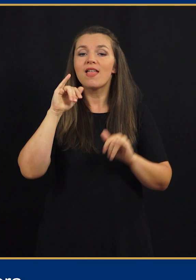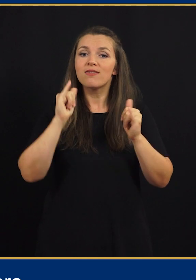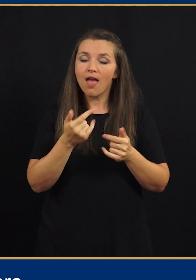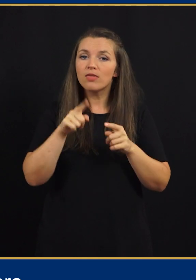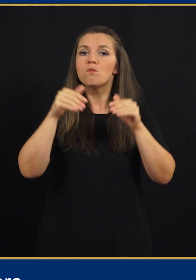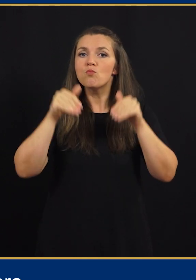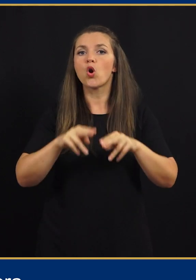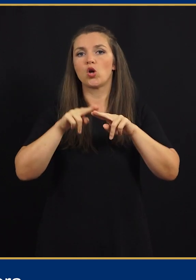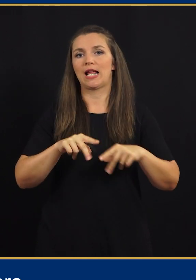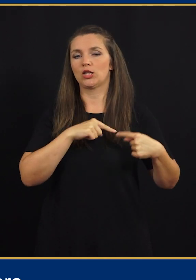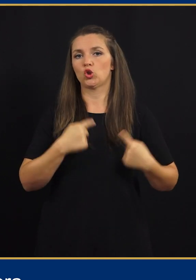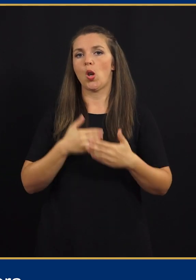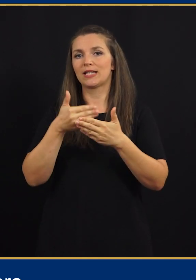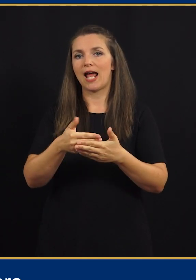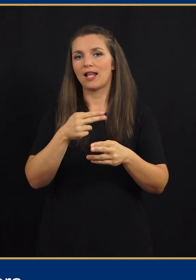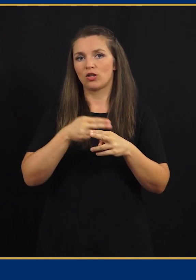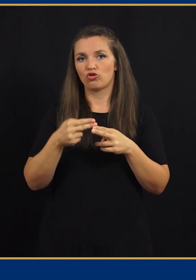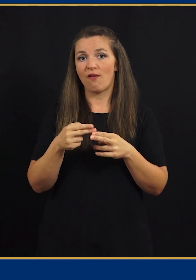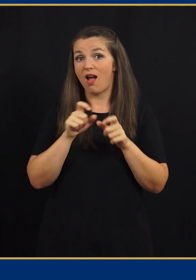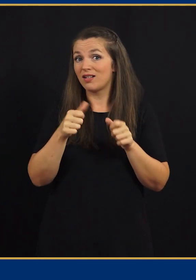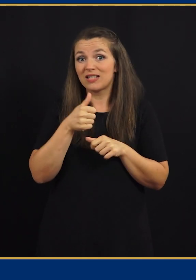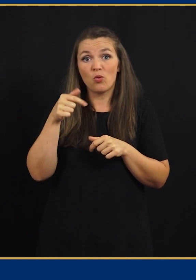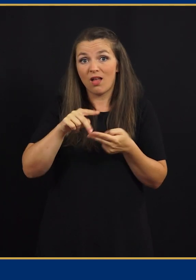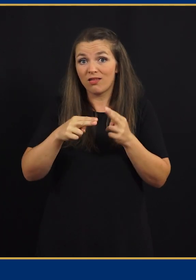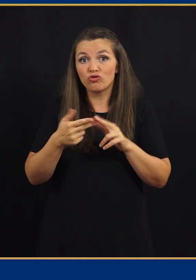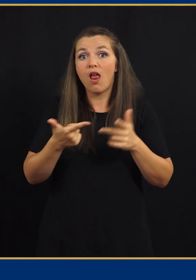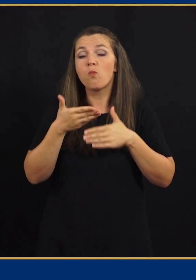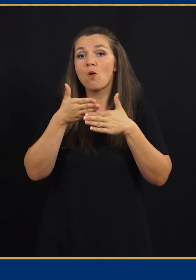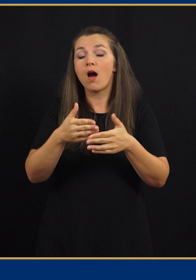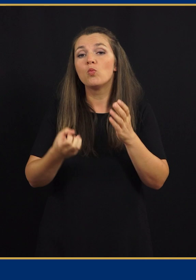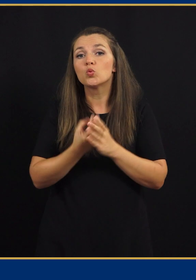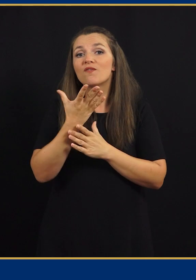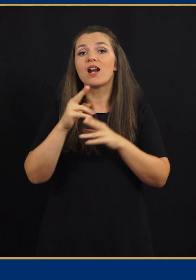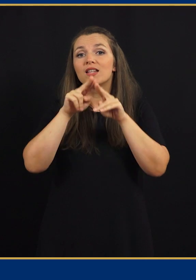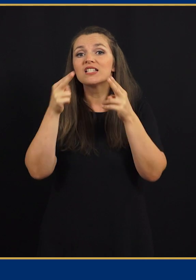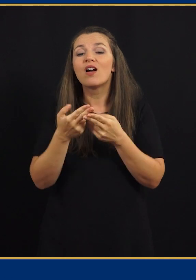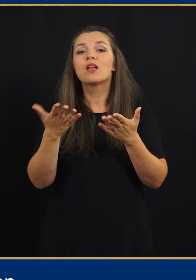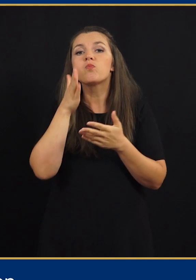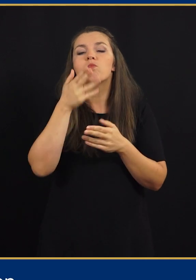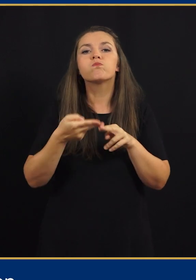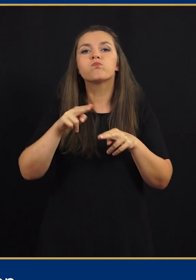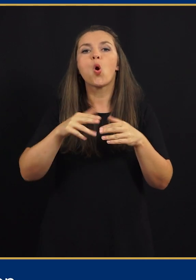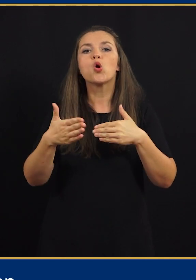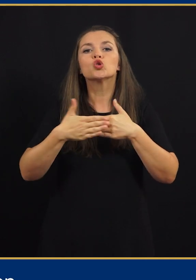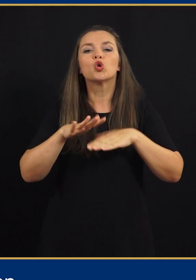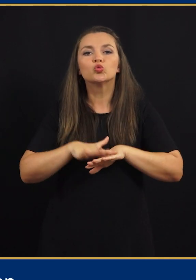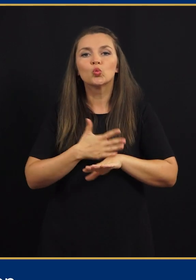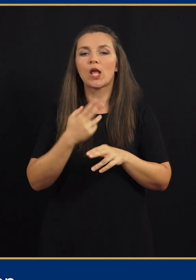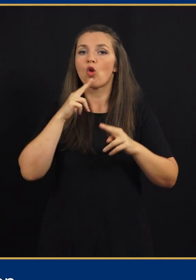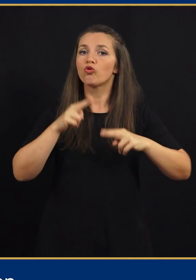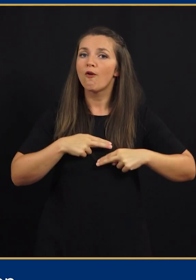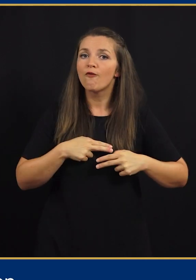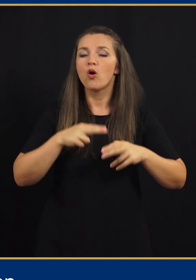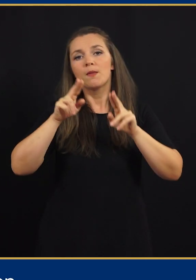in mora ostati solidarna država, ker samo tako lahko pomagamo ustvarjati svet, ki bo bolj sočuten,